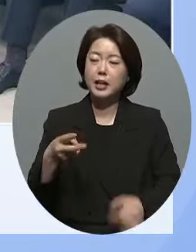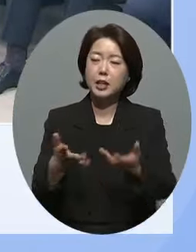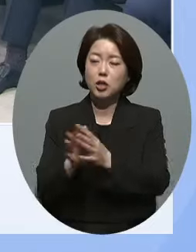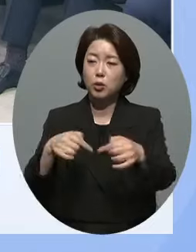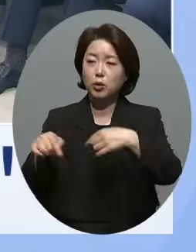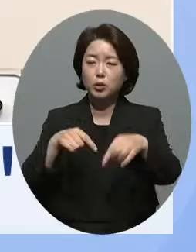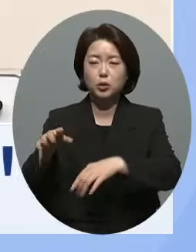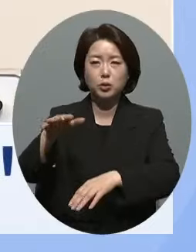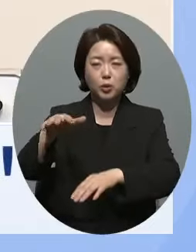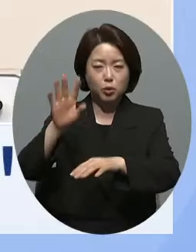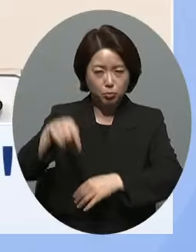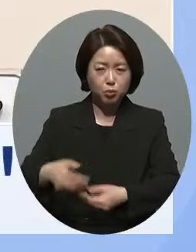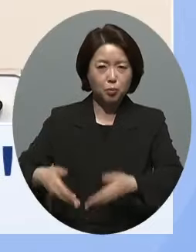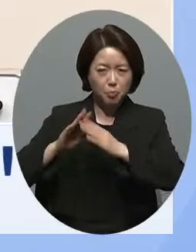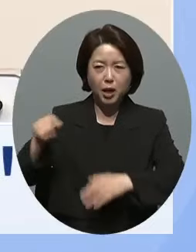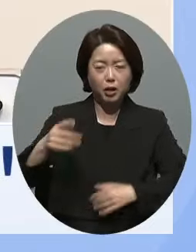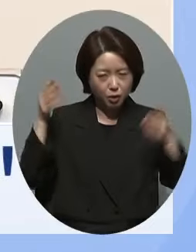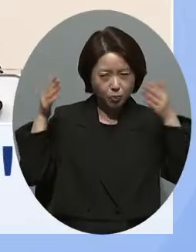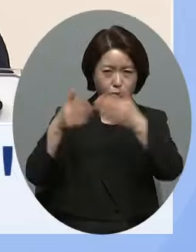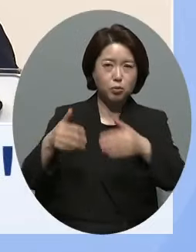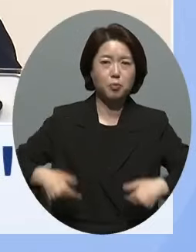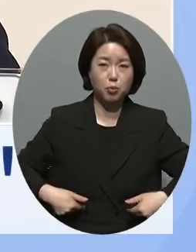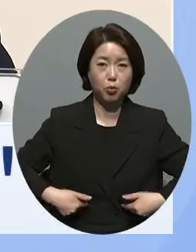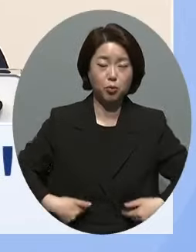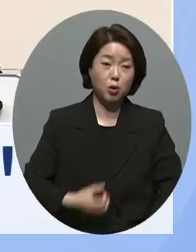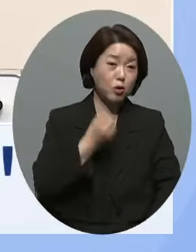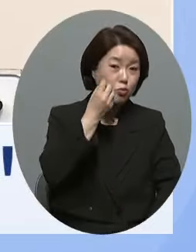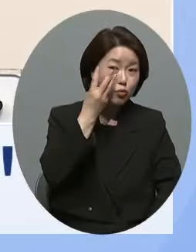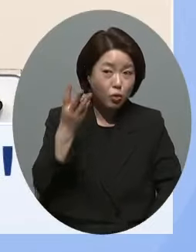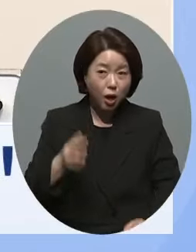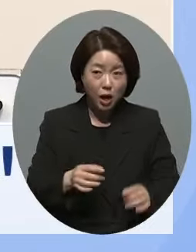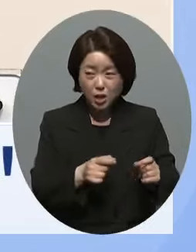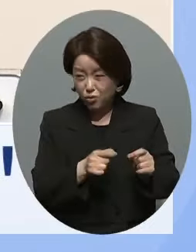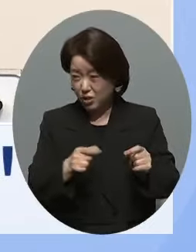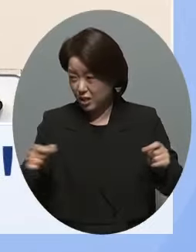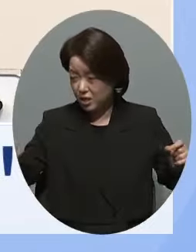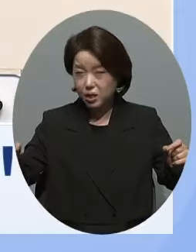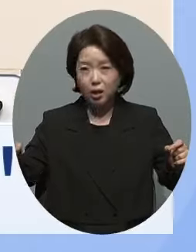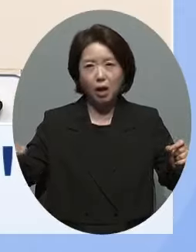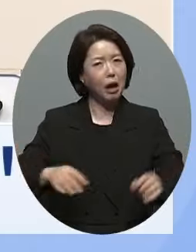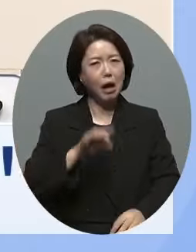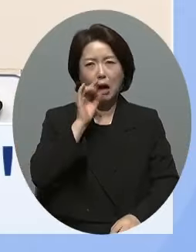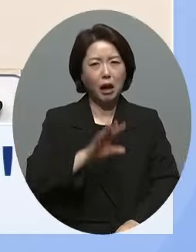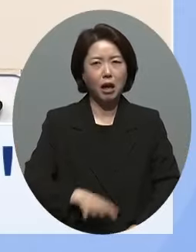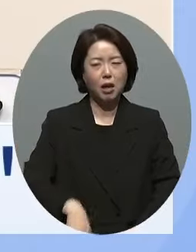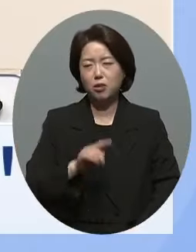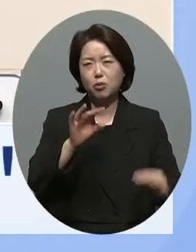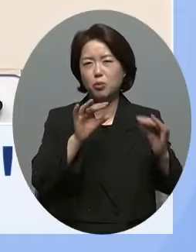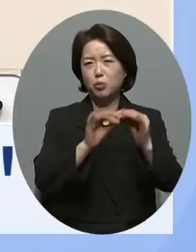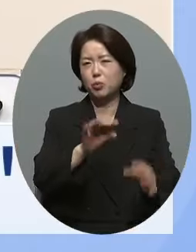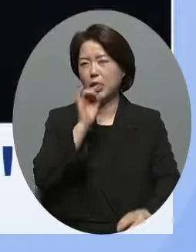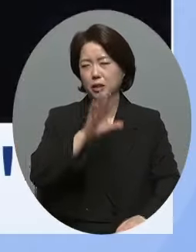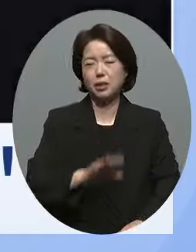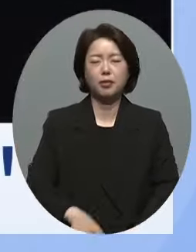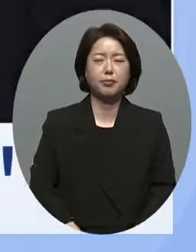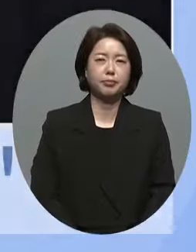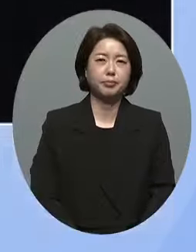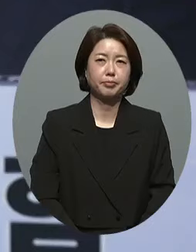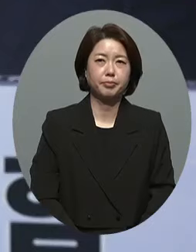전대가 되는데 목표가 맞춰져야 조금 무기한 두 달 세 달 넘는 비대위 활동 저는 그런 점에서 좀 동의 받기 어렵지 않을까 그런 생각이 듭니다